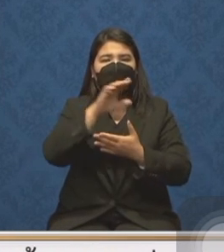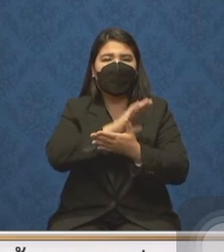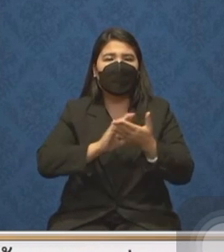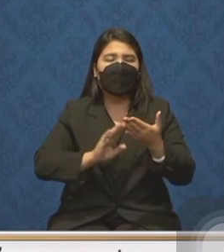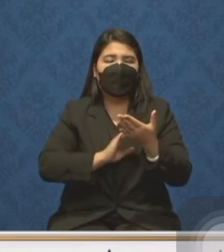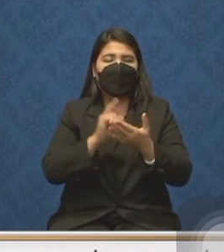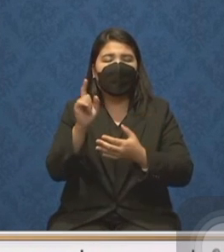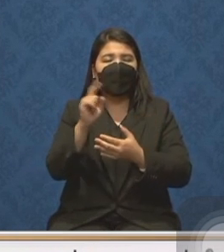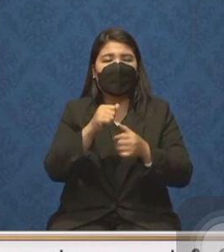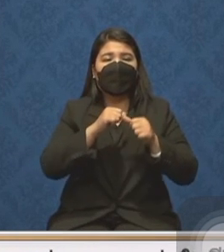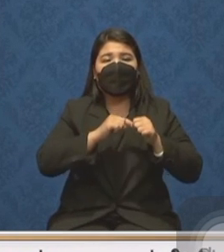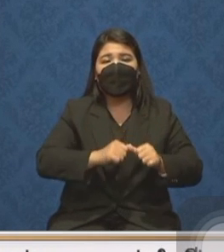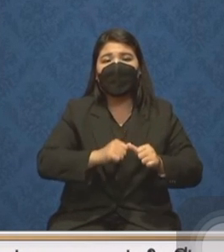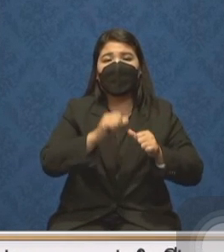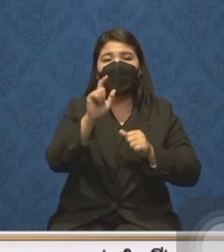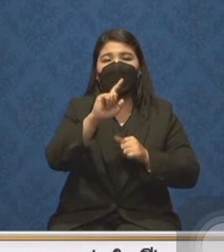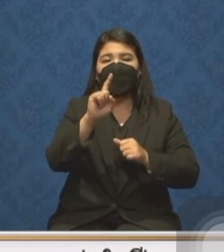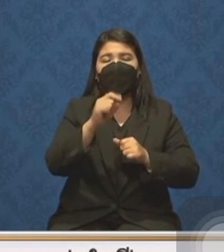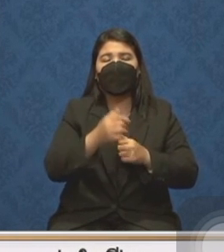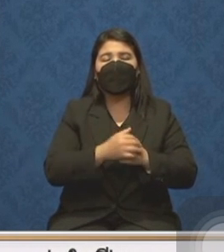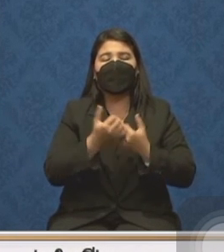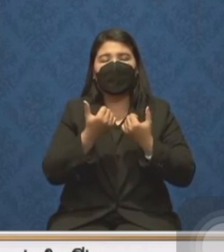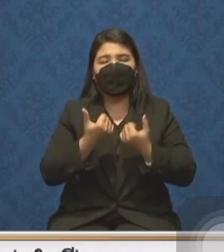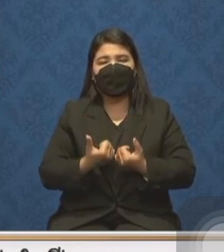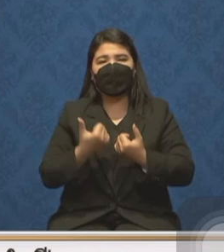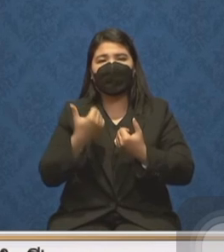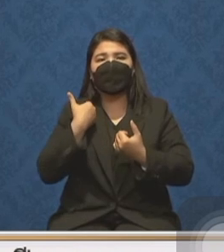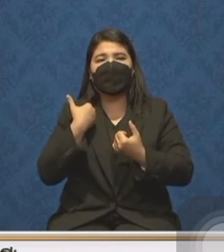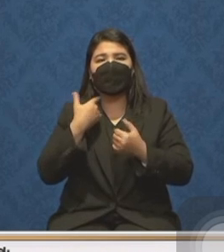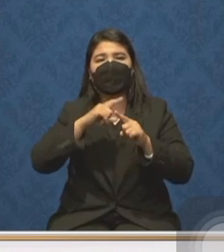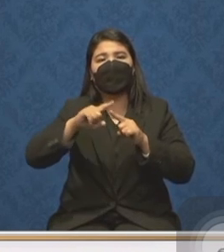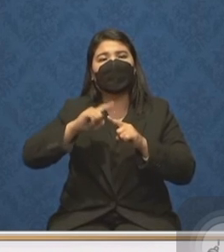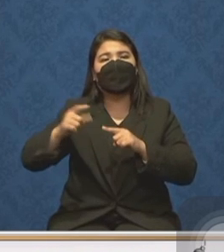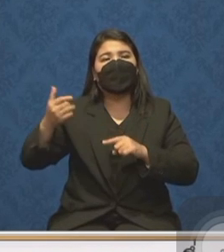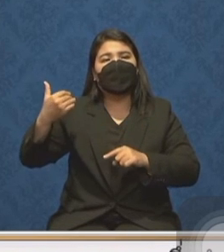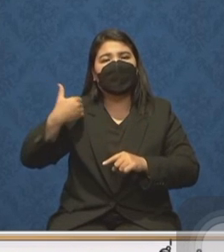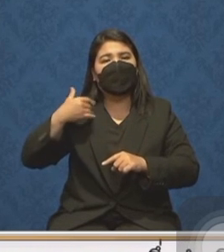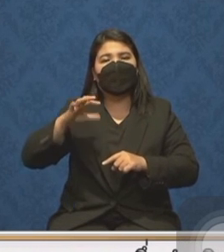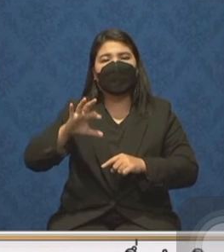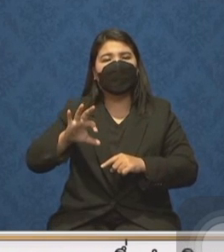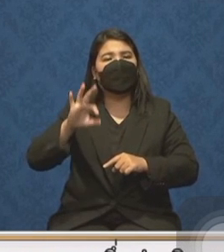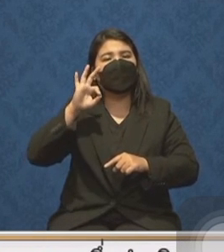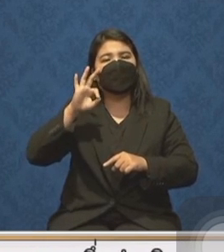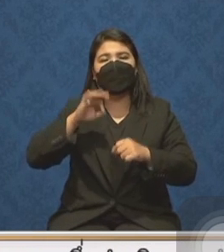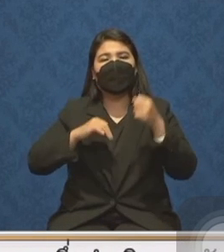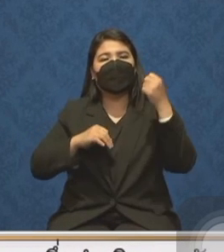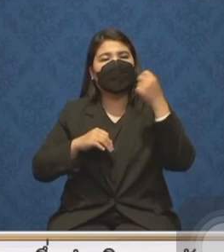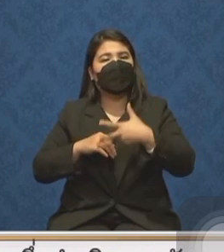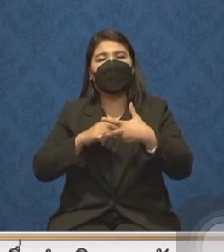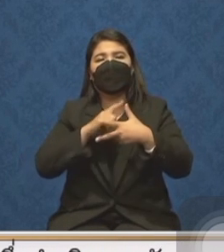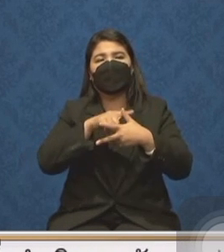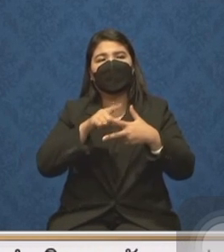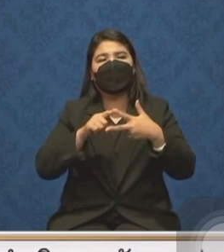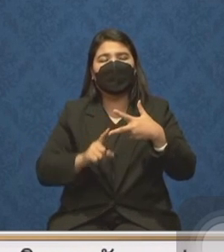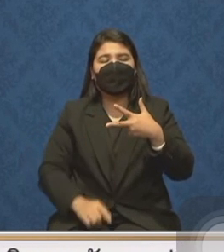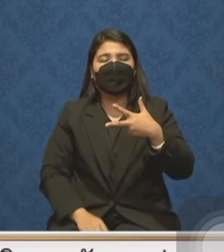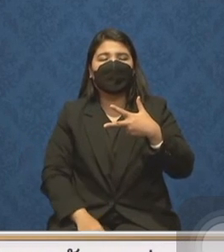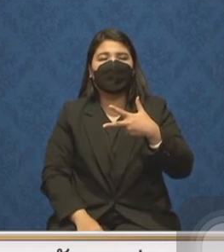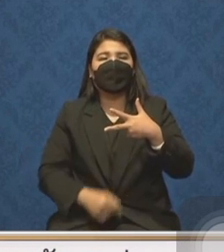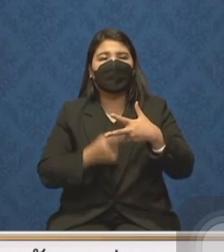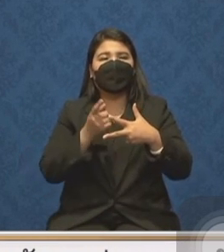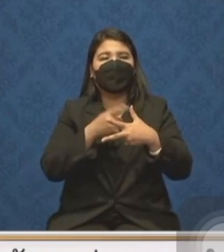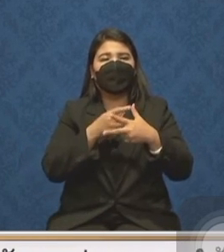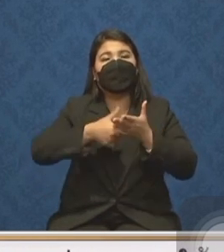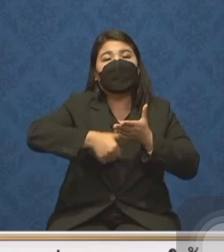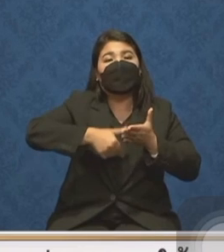ายปัจจัยครับในการชี้วัดครับแต่ผมขอเลือกมาสัก3ปัจจัยหลักๆนะครับ1ครับหนี้สาธารณะ